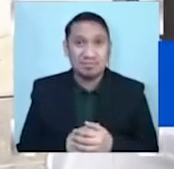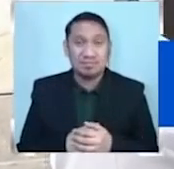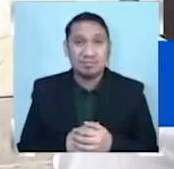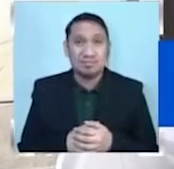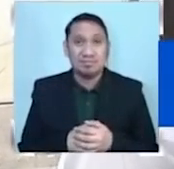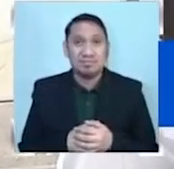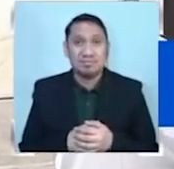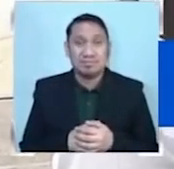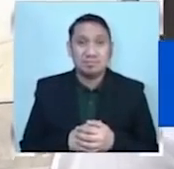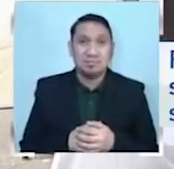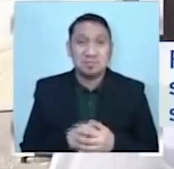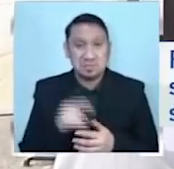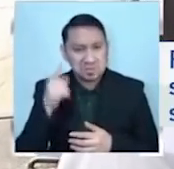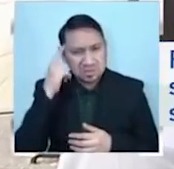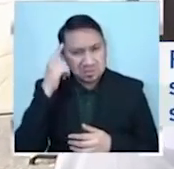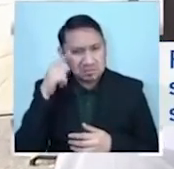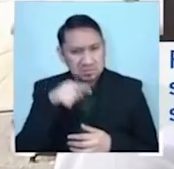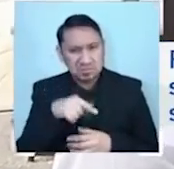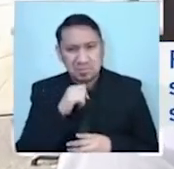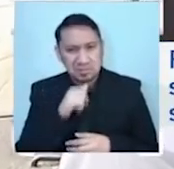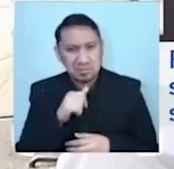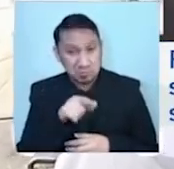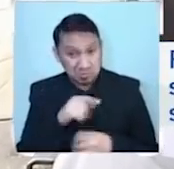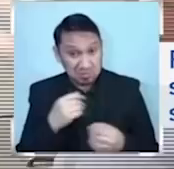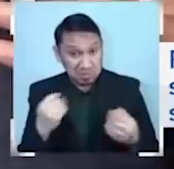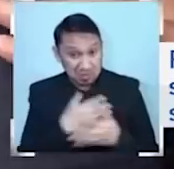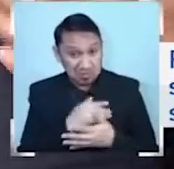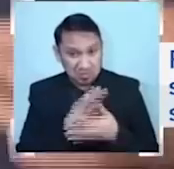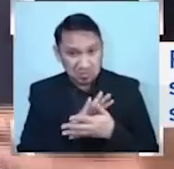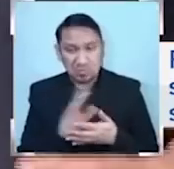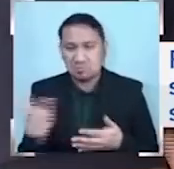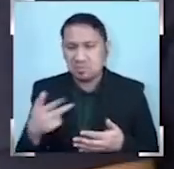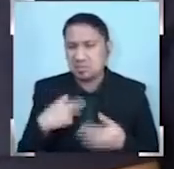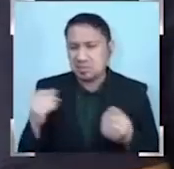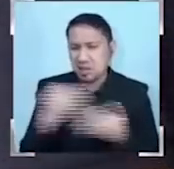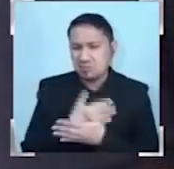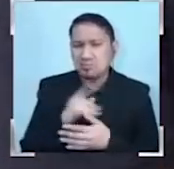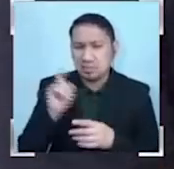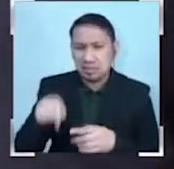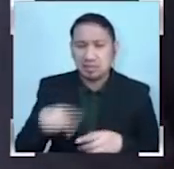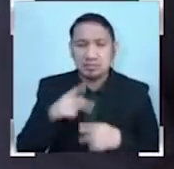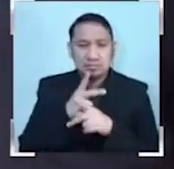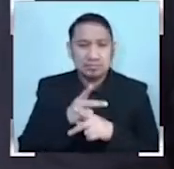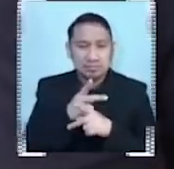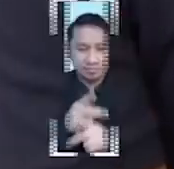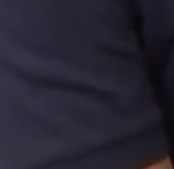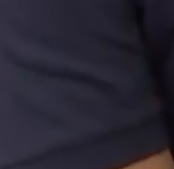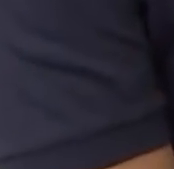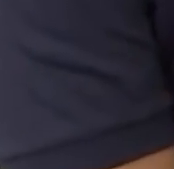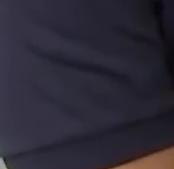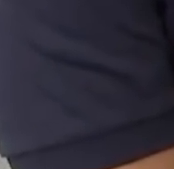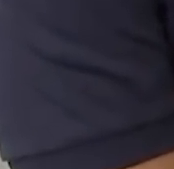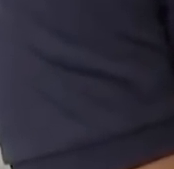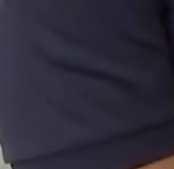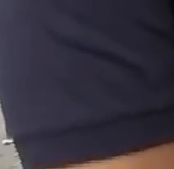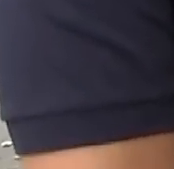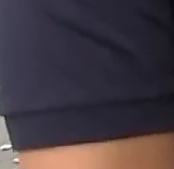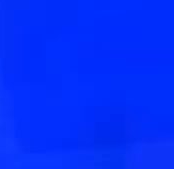sa COVID? Nakatakot pa din po. Mag-iingat na lang po. Ako, si Mark Salazar, ang inyong saksi.